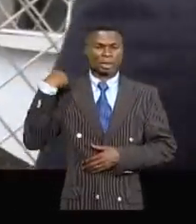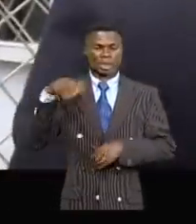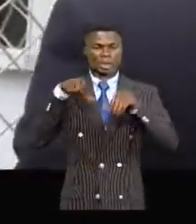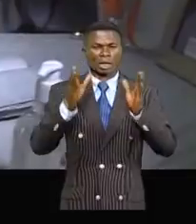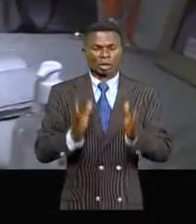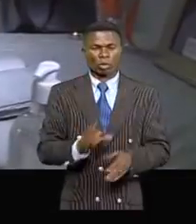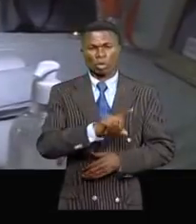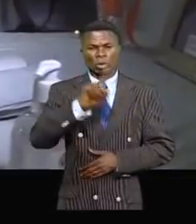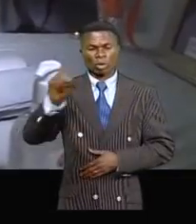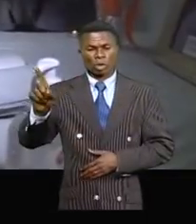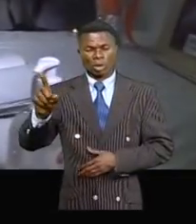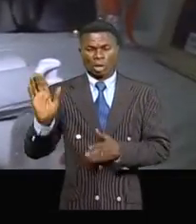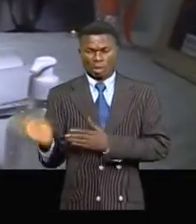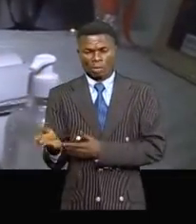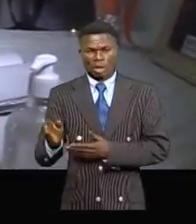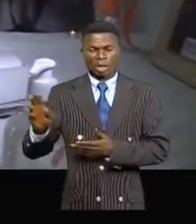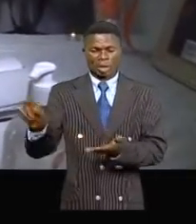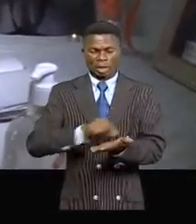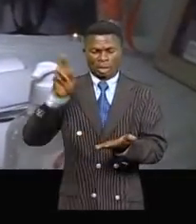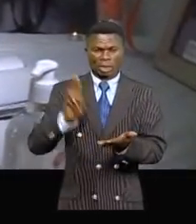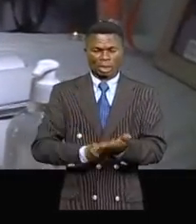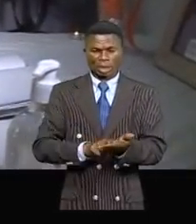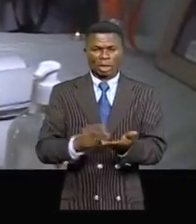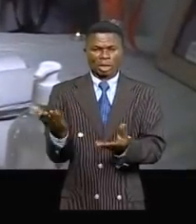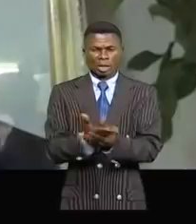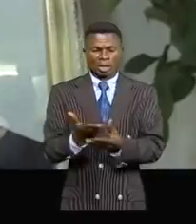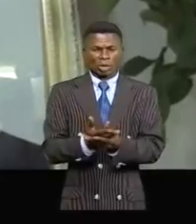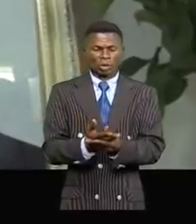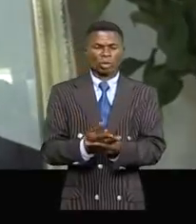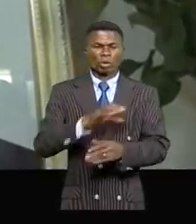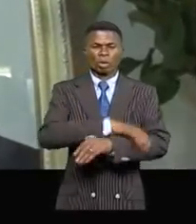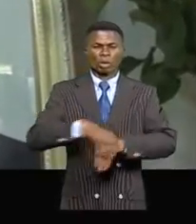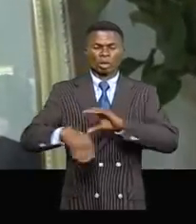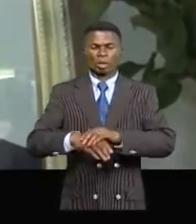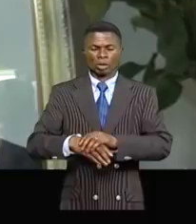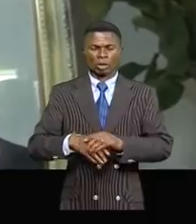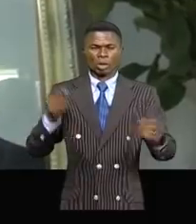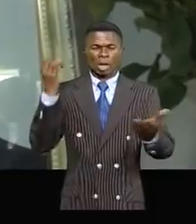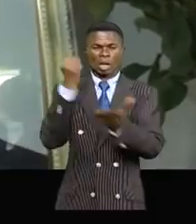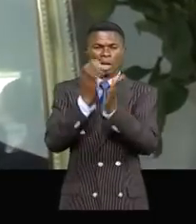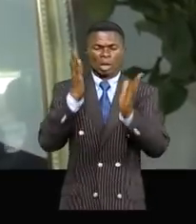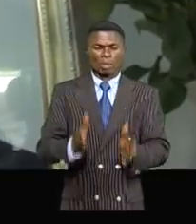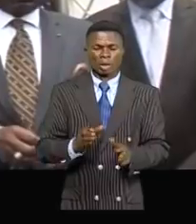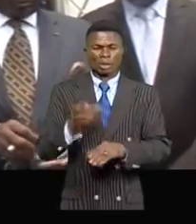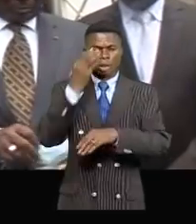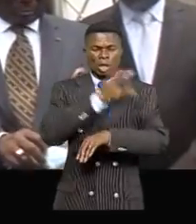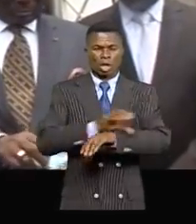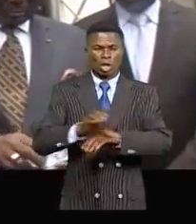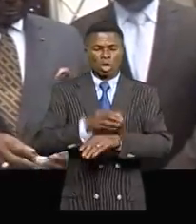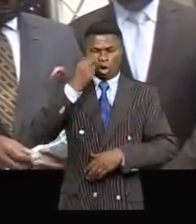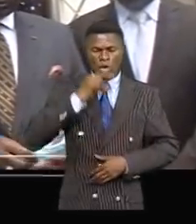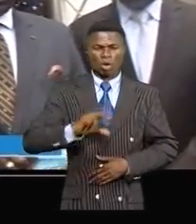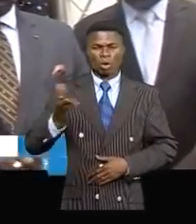ce matin signer les registres de condoléances à l'ambassade de Côte d'Ivoire en République démocratique du Congo. Je suis